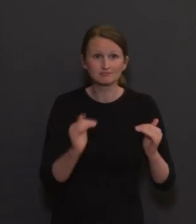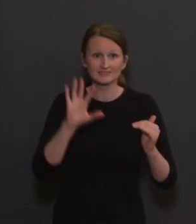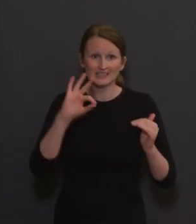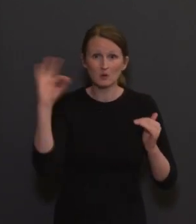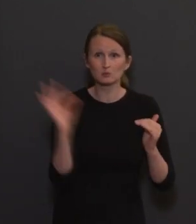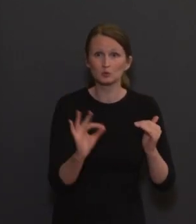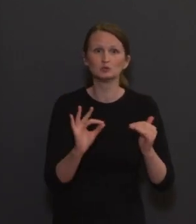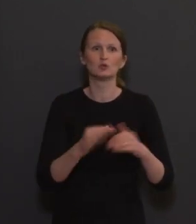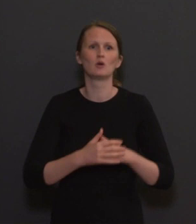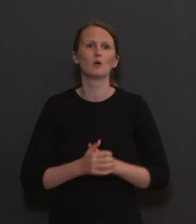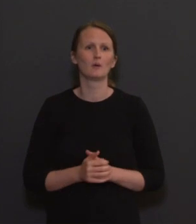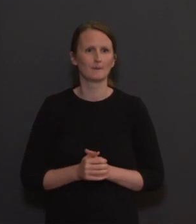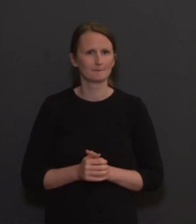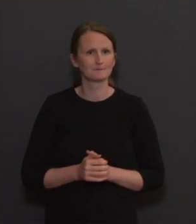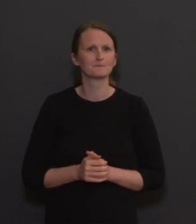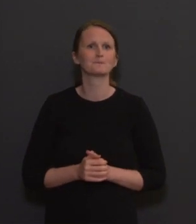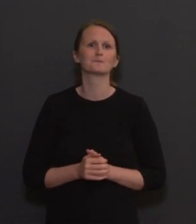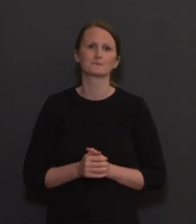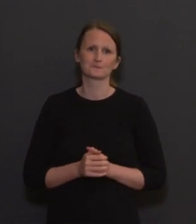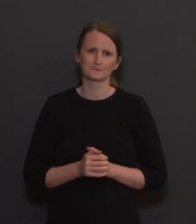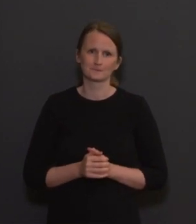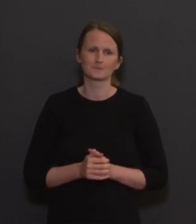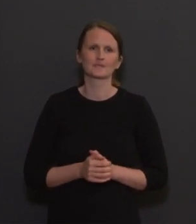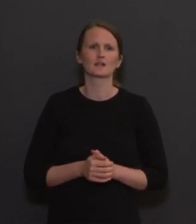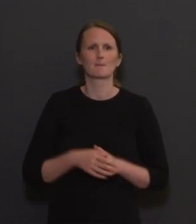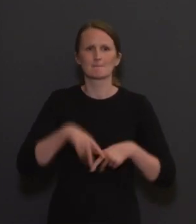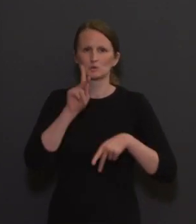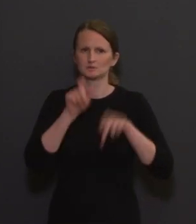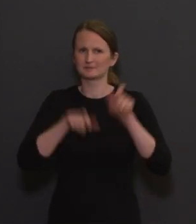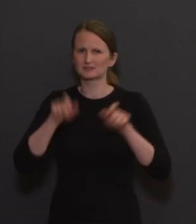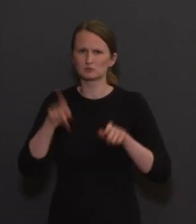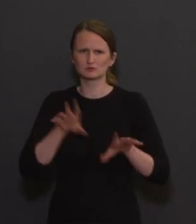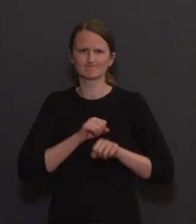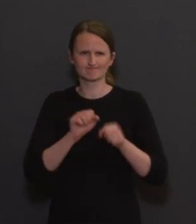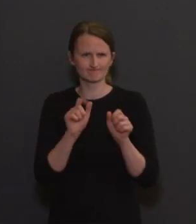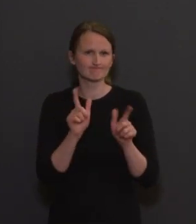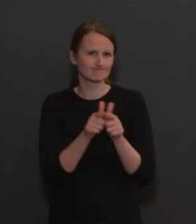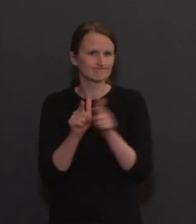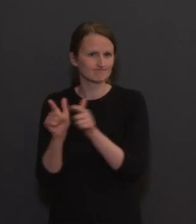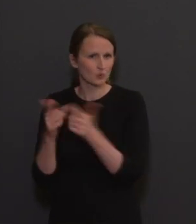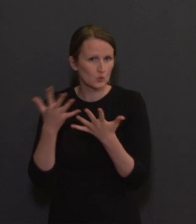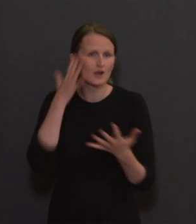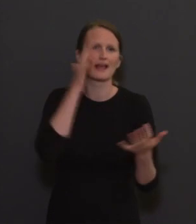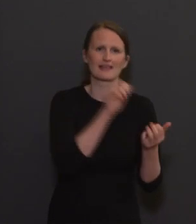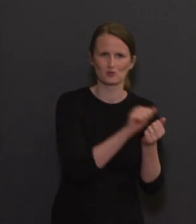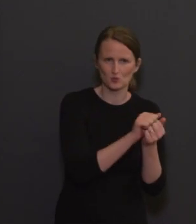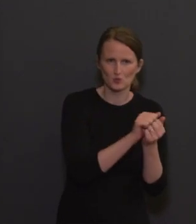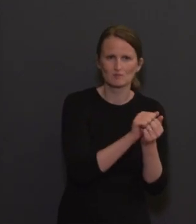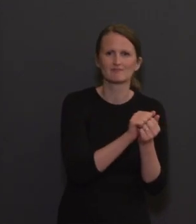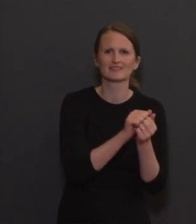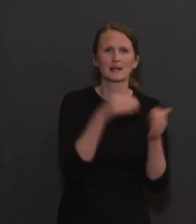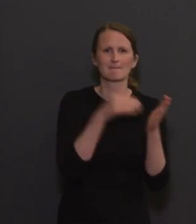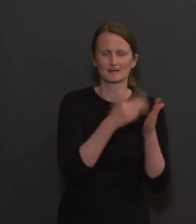Actuellement, en nombre absolu, c'est le Hainaut qui reste encore la province qui a le plus grand chiffre, avec 1945